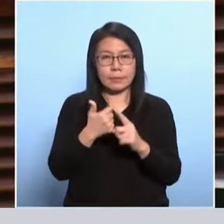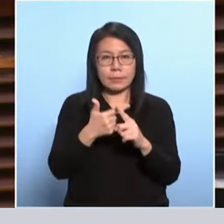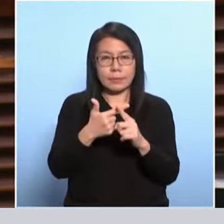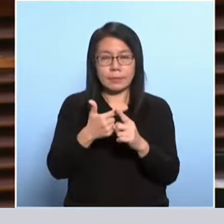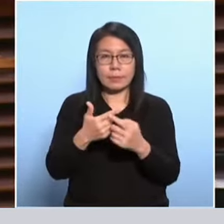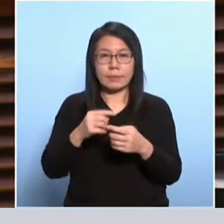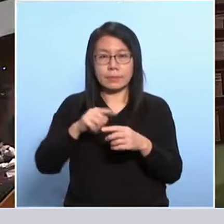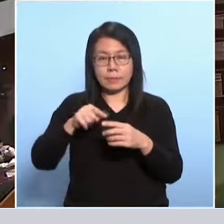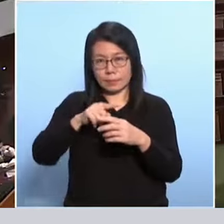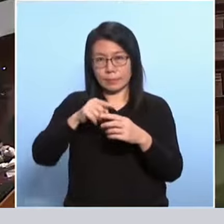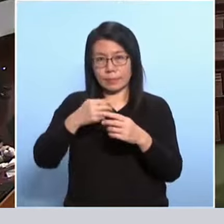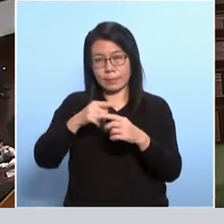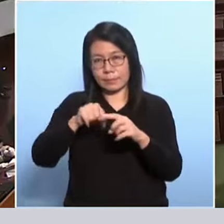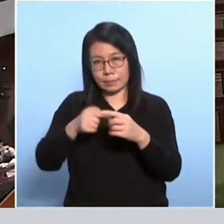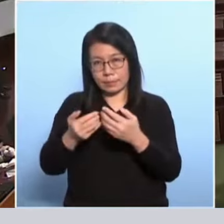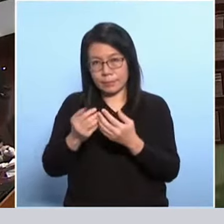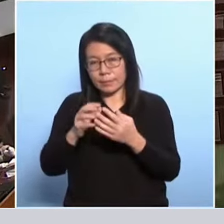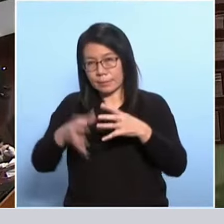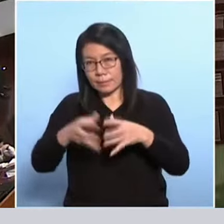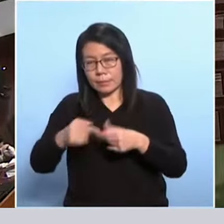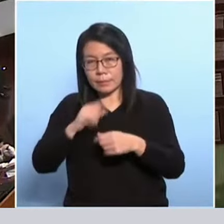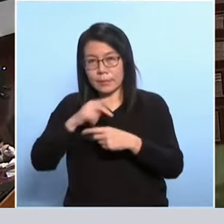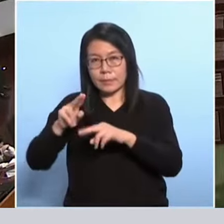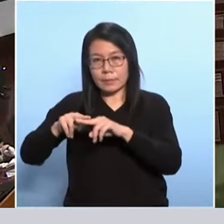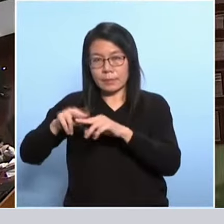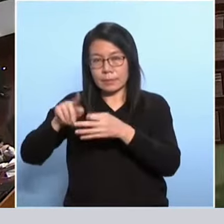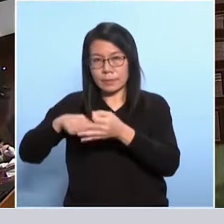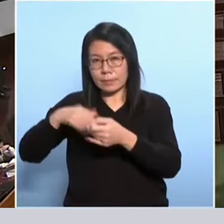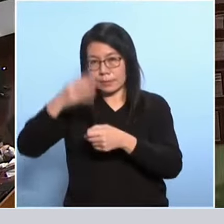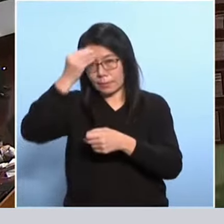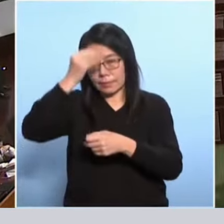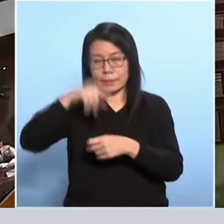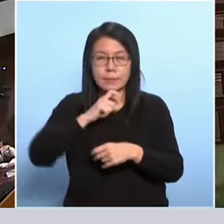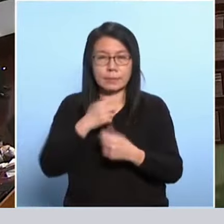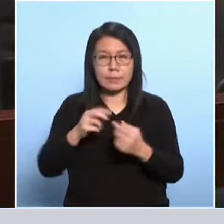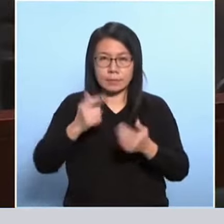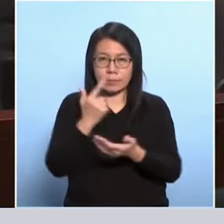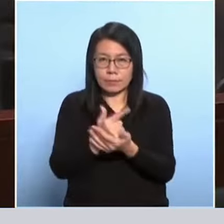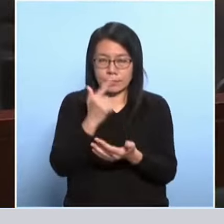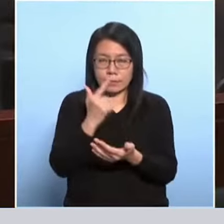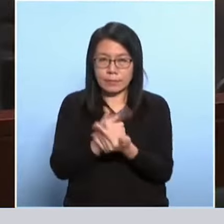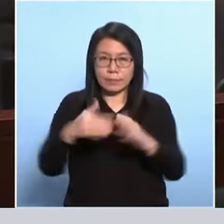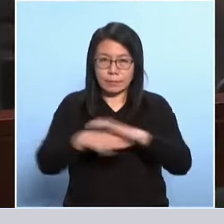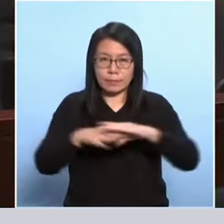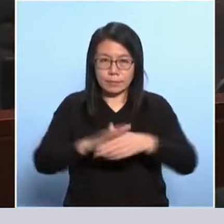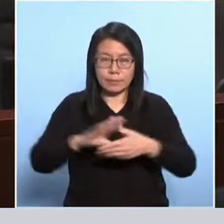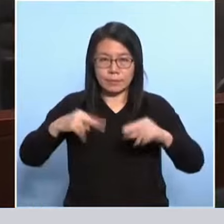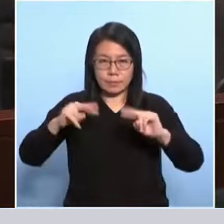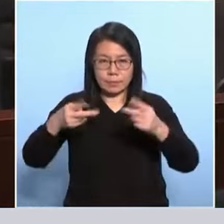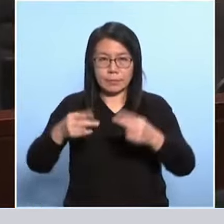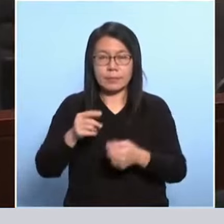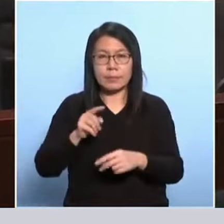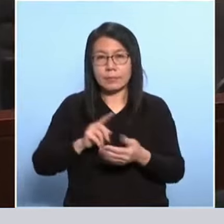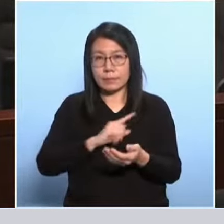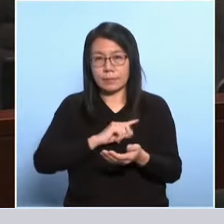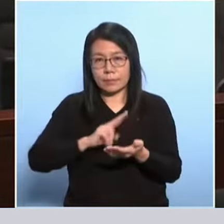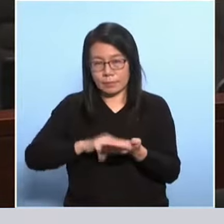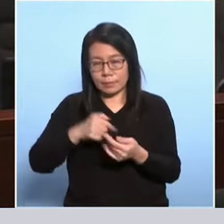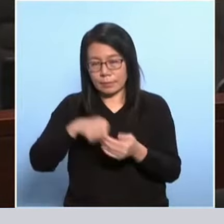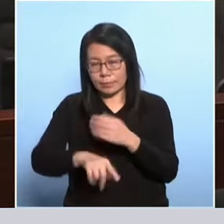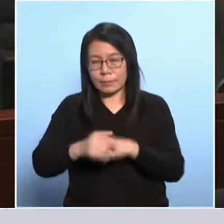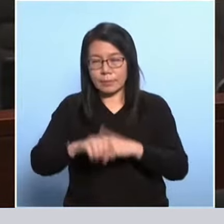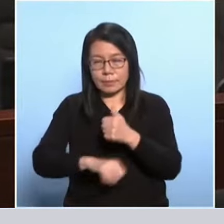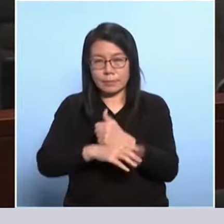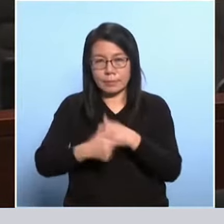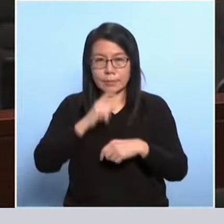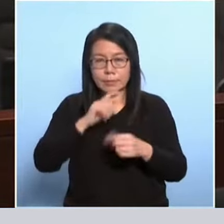國家主席習近平一直非常之重視我哋國家嘅文化發展。咁啊，先喺三個自信嘅基礎上邊咧，加入咗呢個